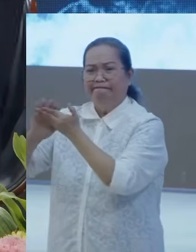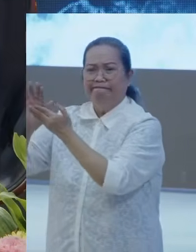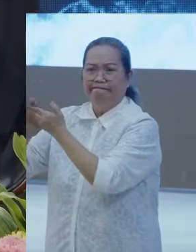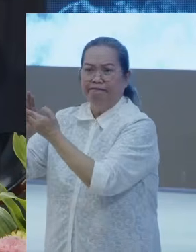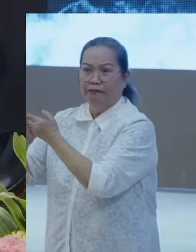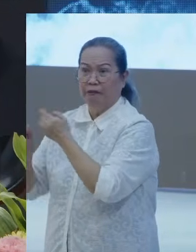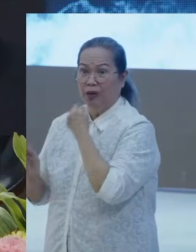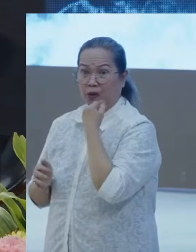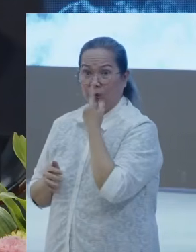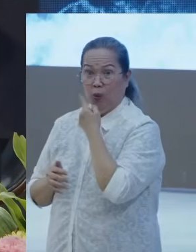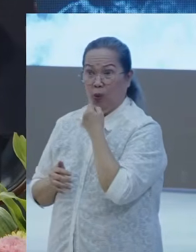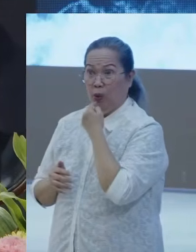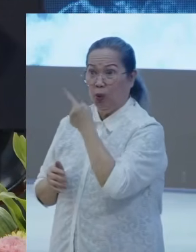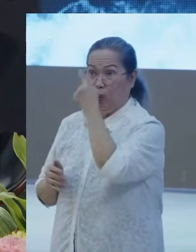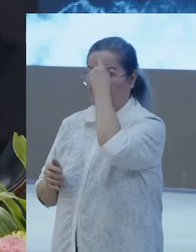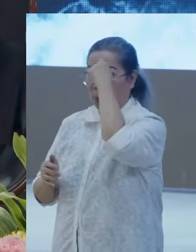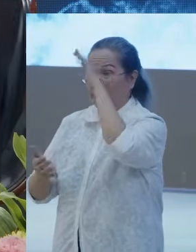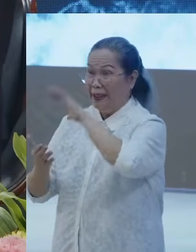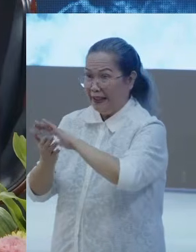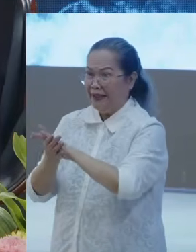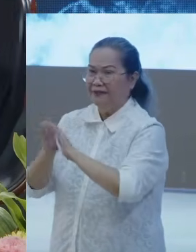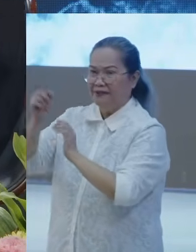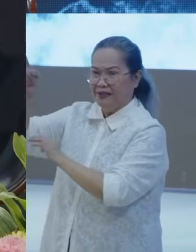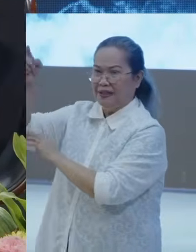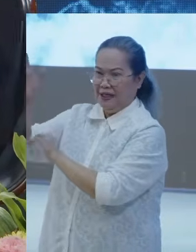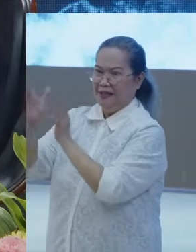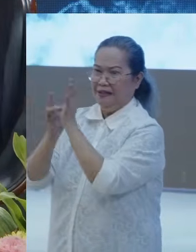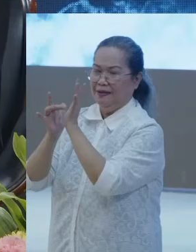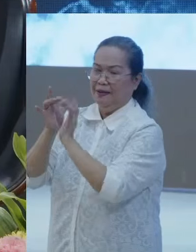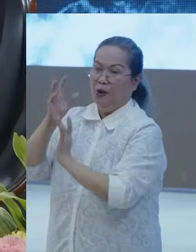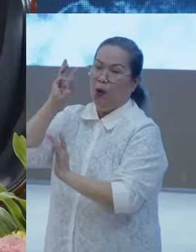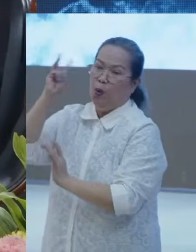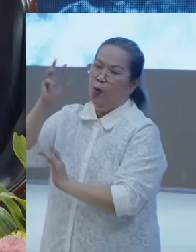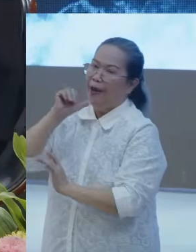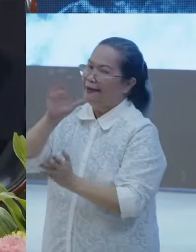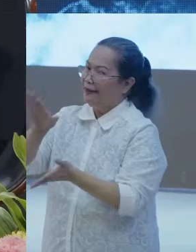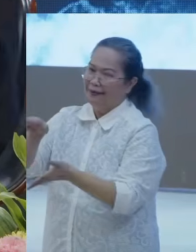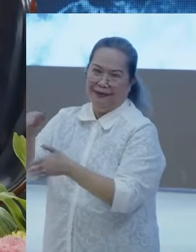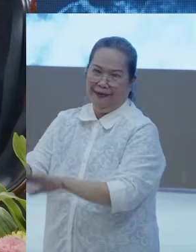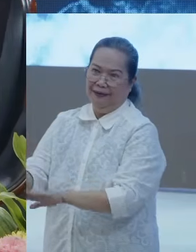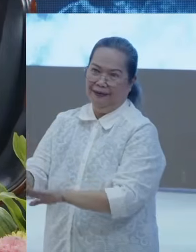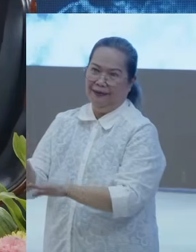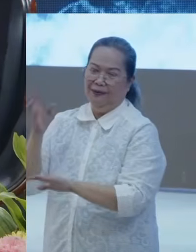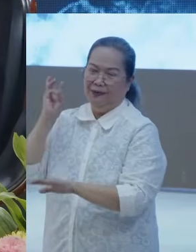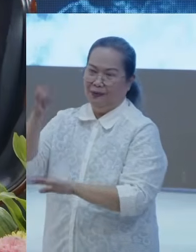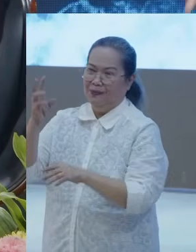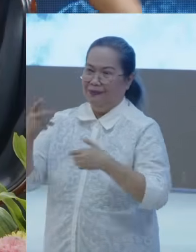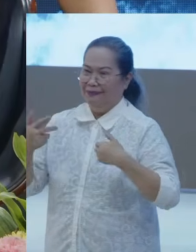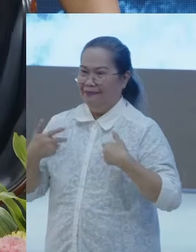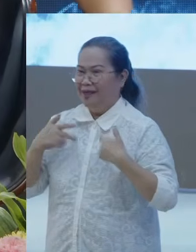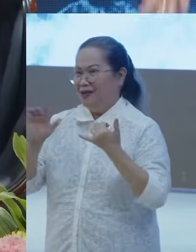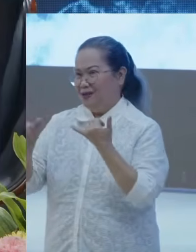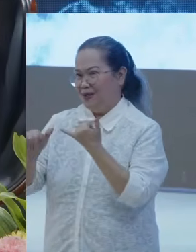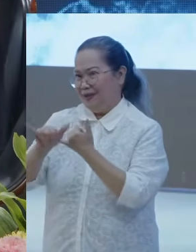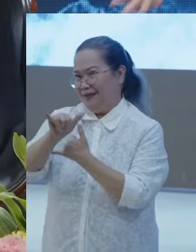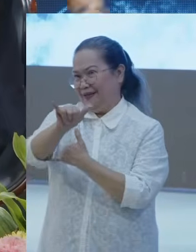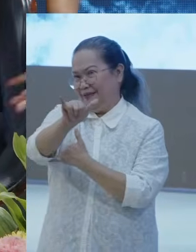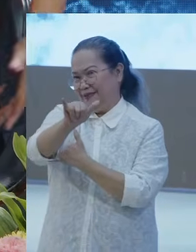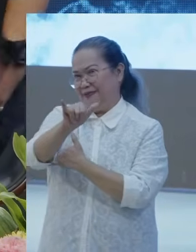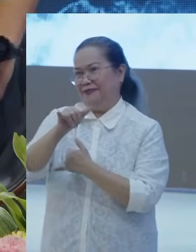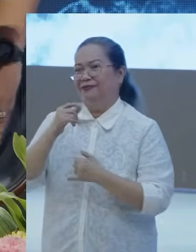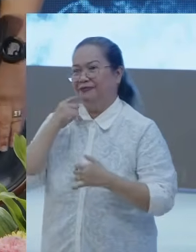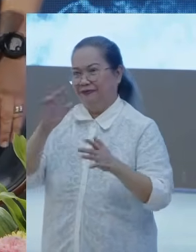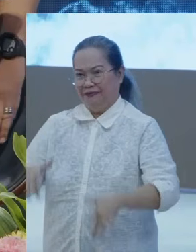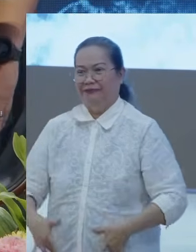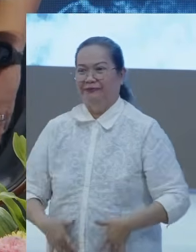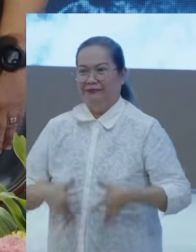for whosoever believes in Him shall not perish, but will have what?